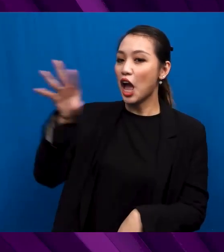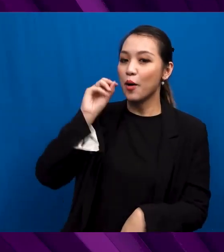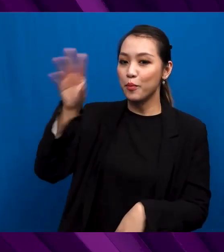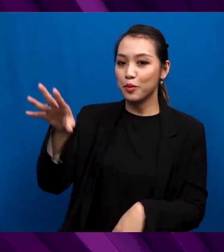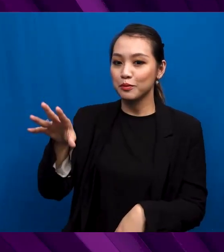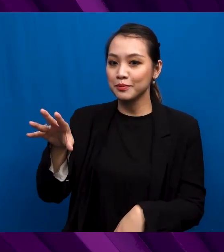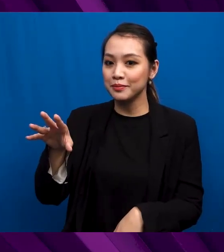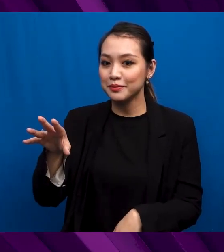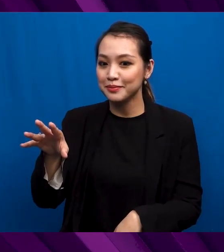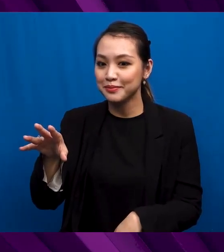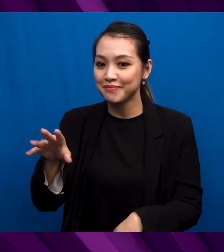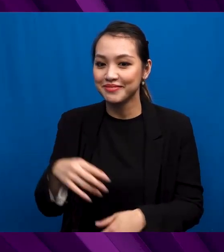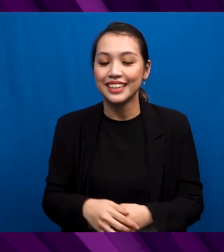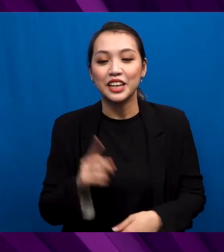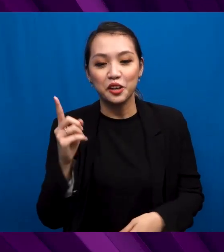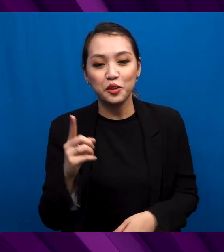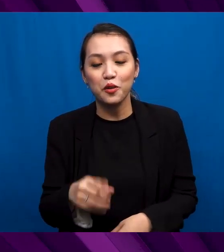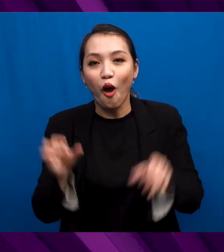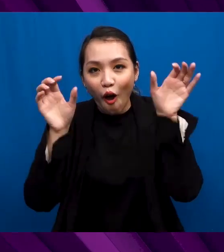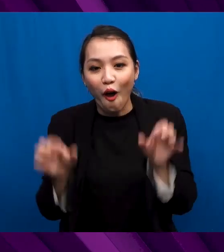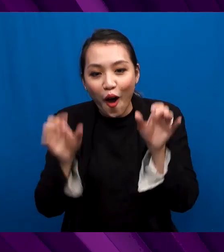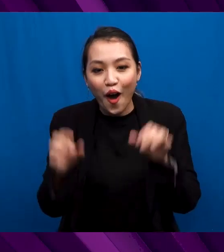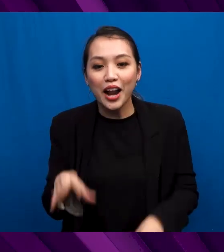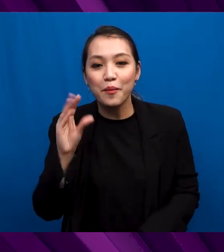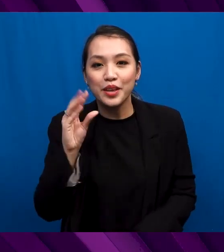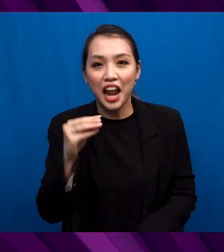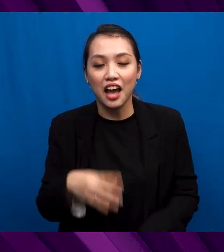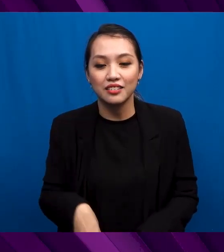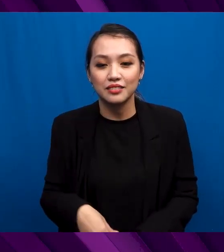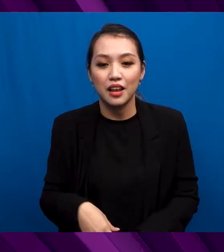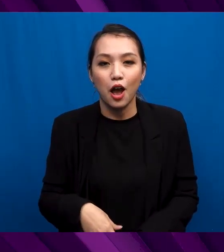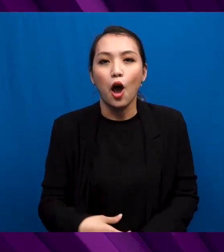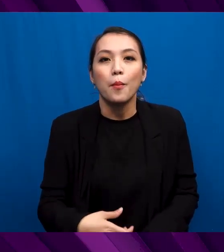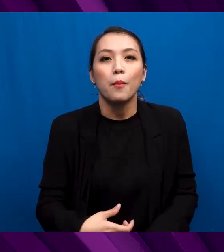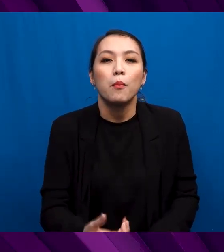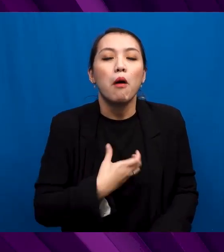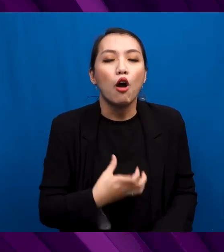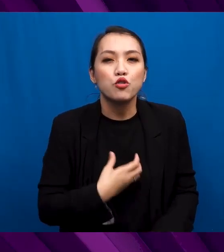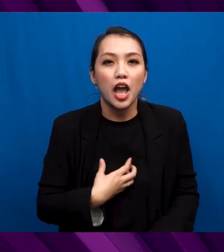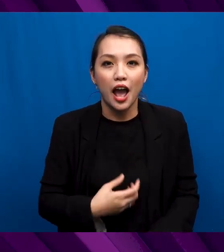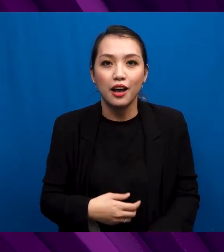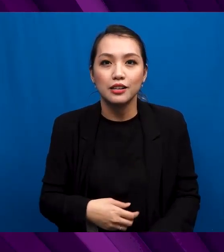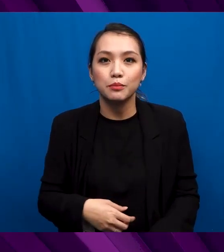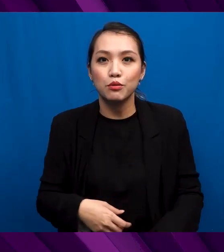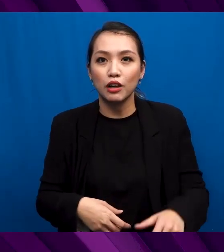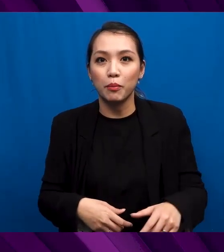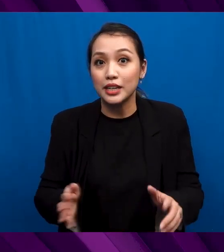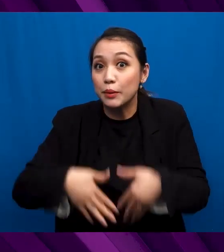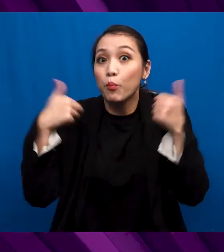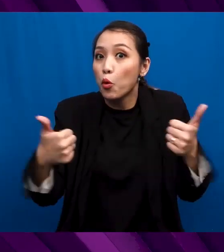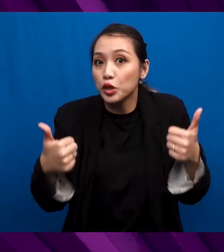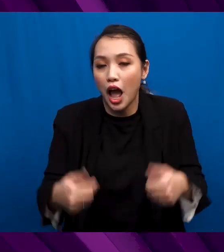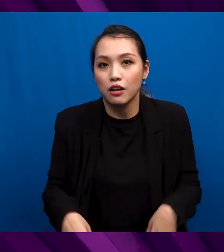bahasa Hokkien yang artinya kurang lebih, ini orang pokoknya maunya perfeksionis, maunya menang sendiri, pokoknya mau juara gitu lah ya. Makanya